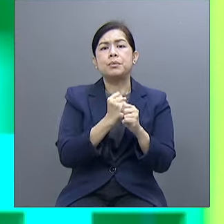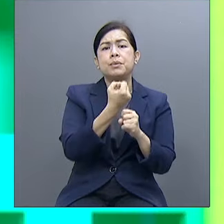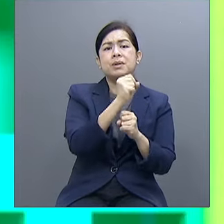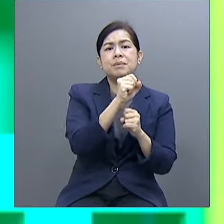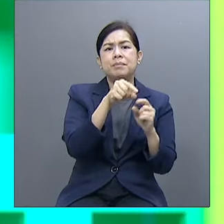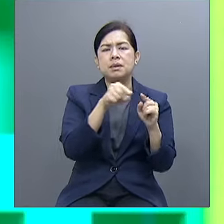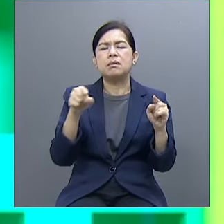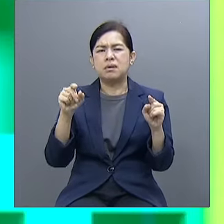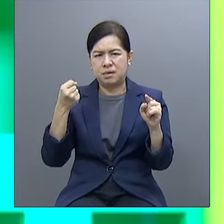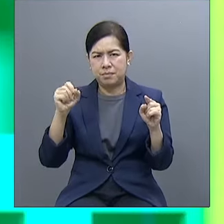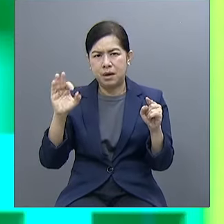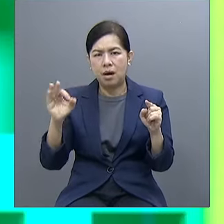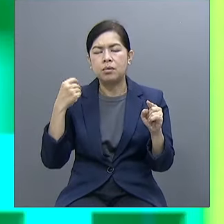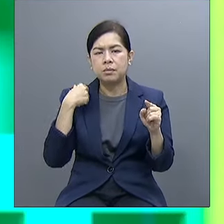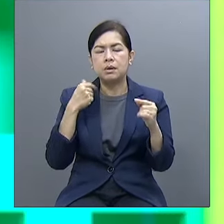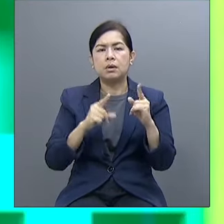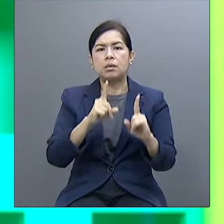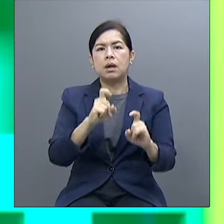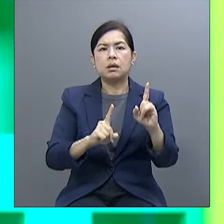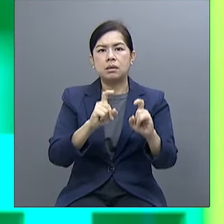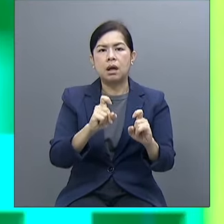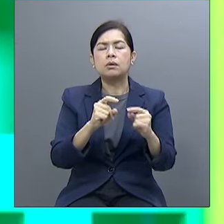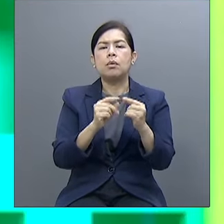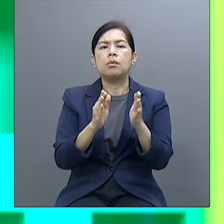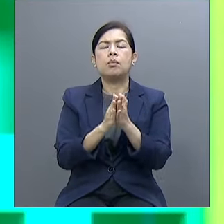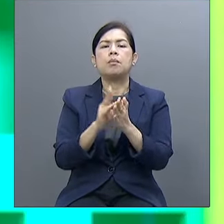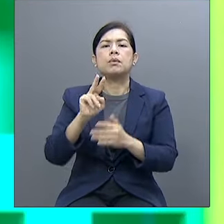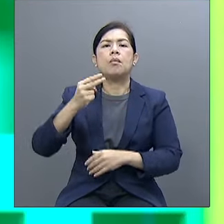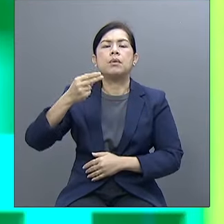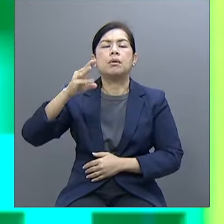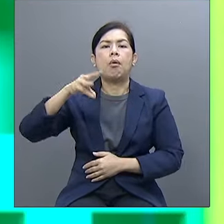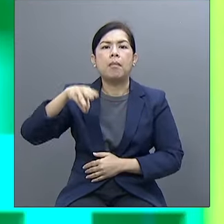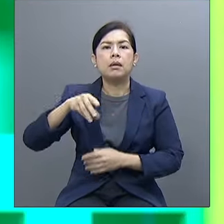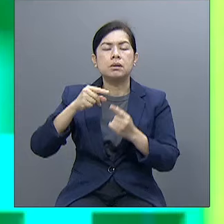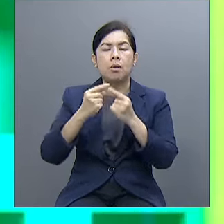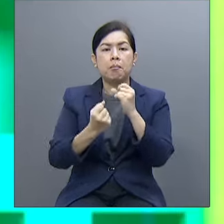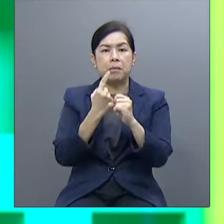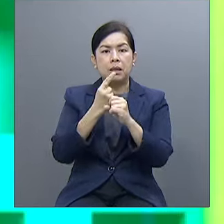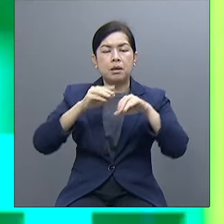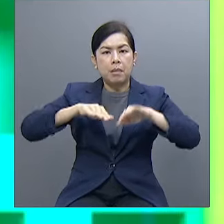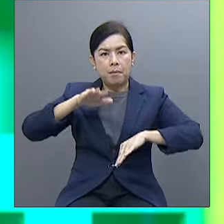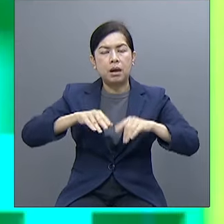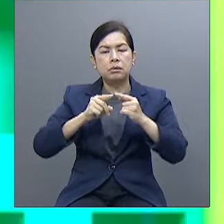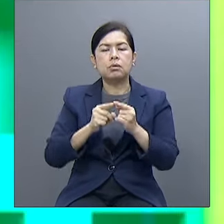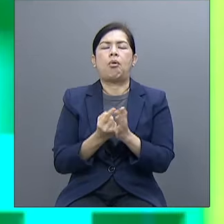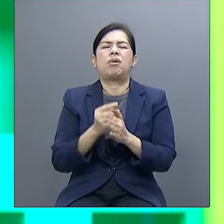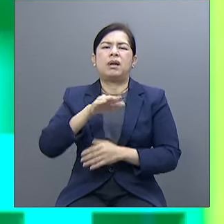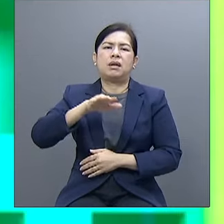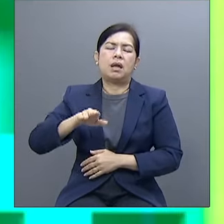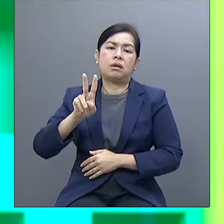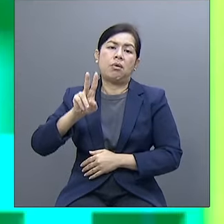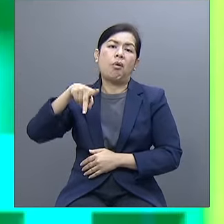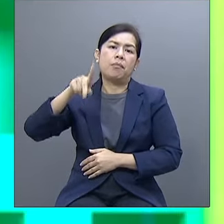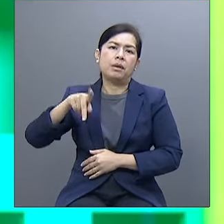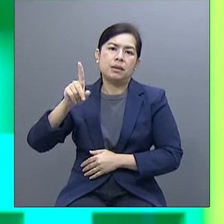ท้องถนนนะคะมากกว่า 26,000 คนหรือว่าเฉลี่ย 2,000 กว่าคนต่อปีเลยนี่คืออนาคตของชาตินะคะที่เราจะมองข้